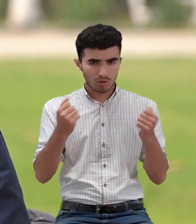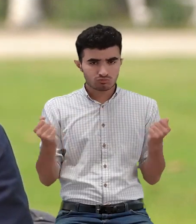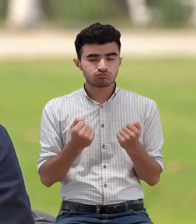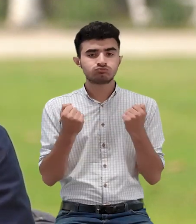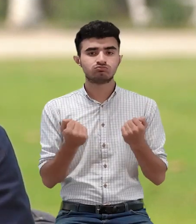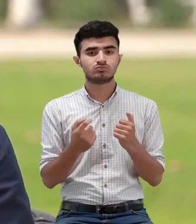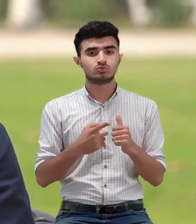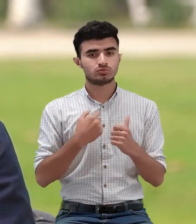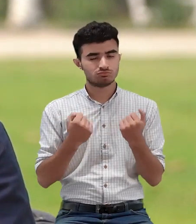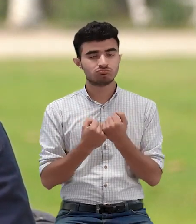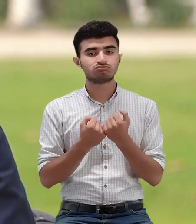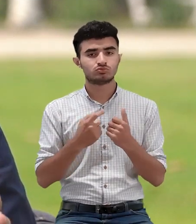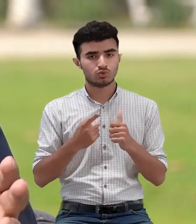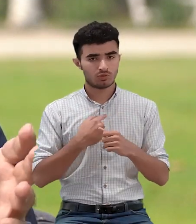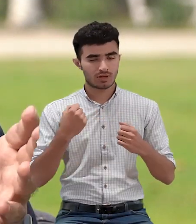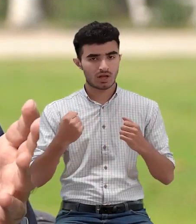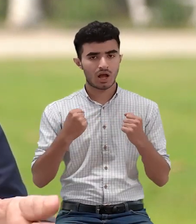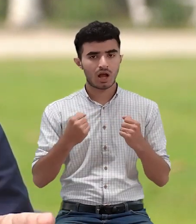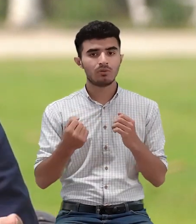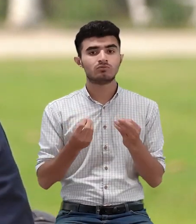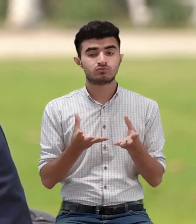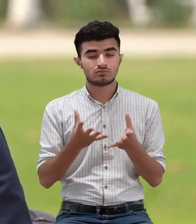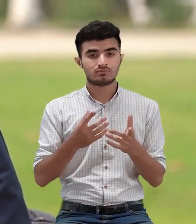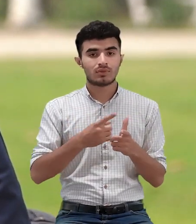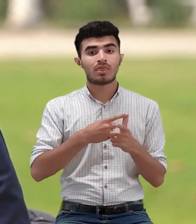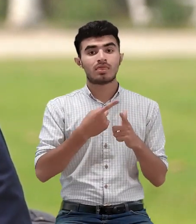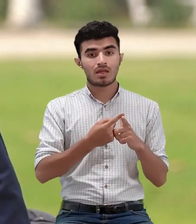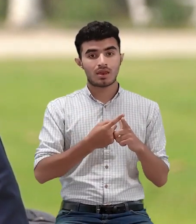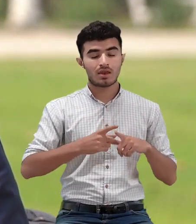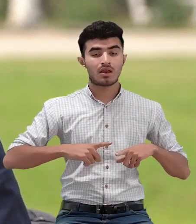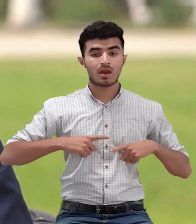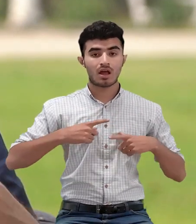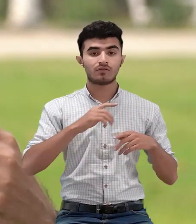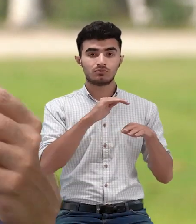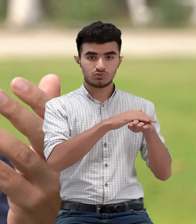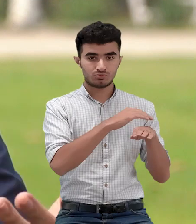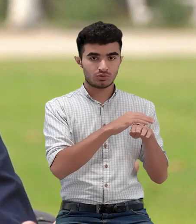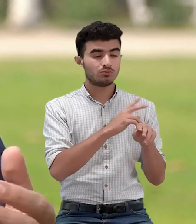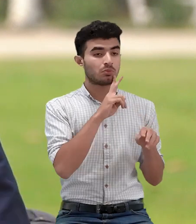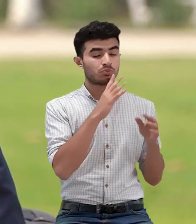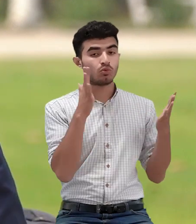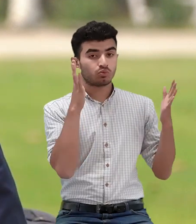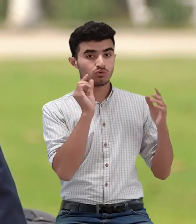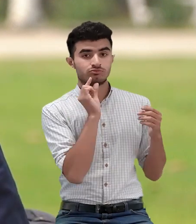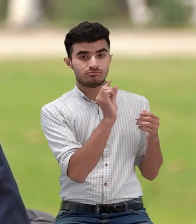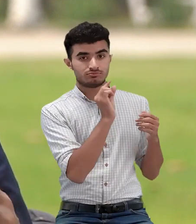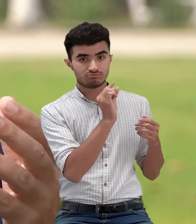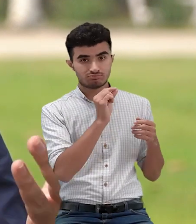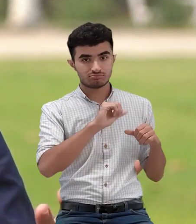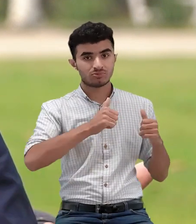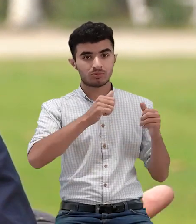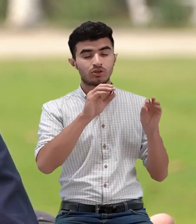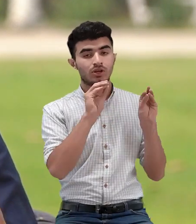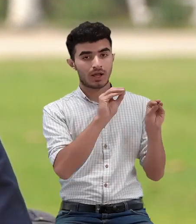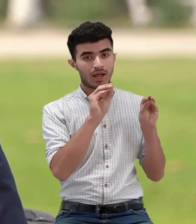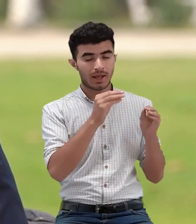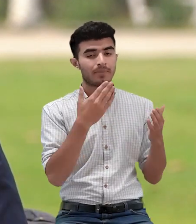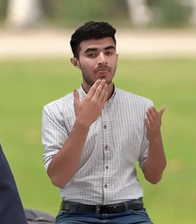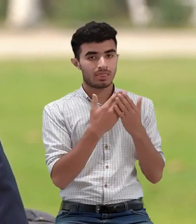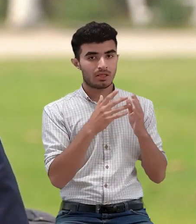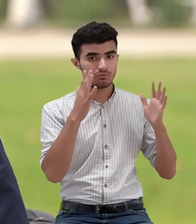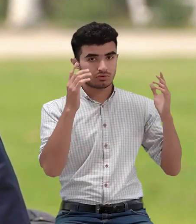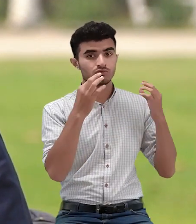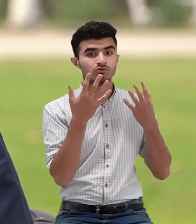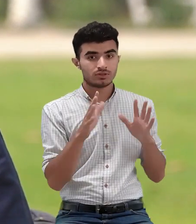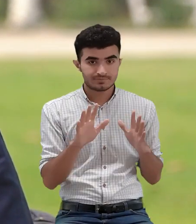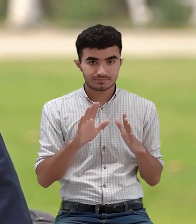में कामयाब करे। तो अब हो सकता है कि मैं उसके साथ अच्छा सलूक करना शुरू कर दूँ, उसको तारीफ़ करना शुरू कर दूँ, उसको अप्रिशिएट करना